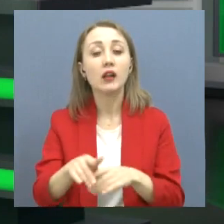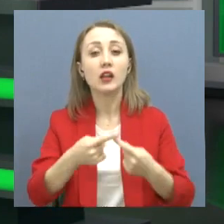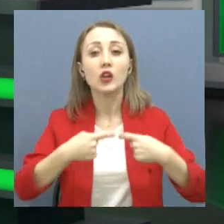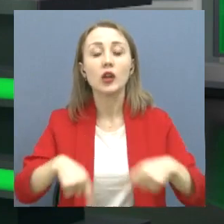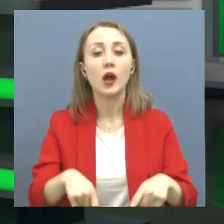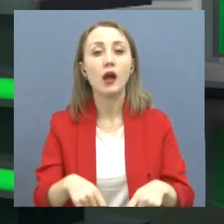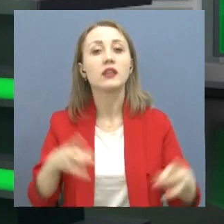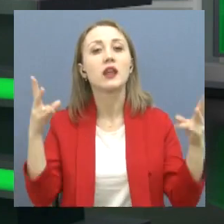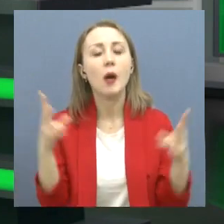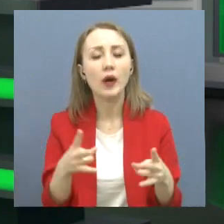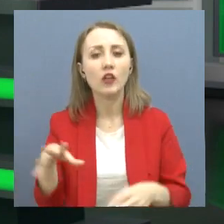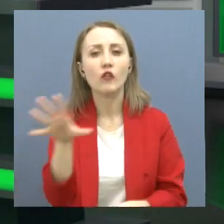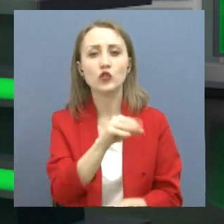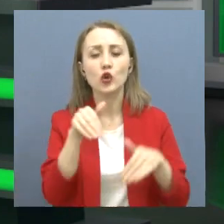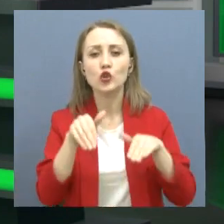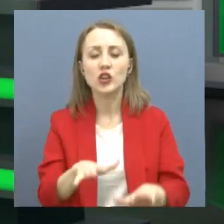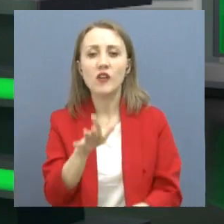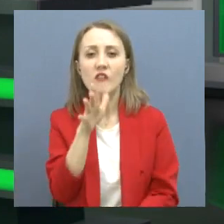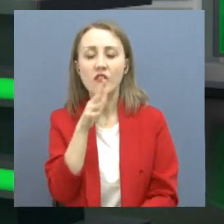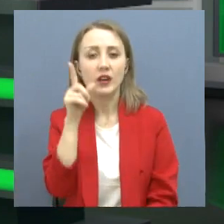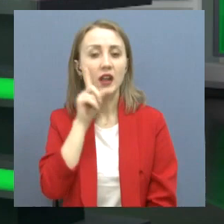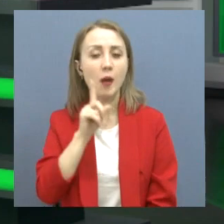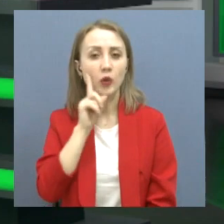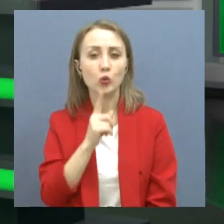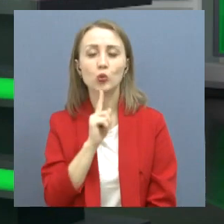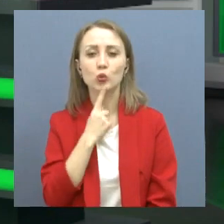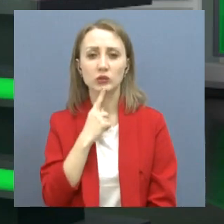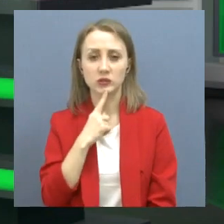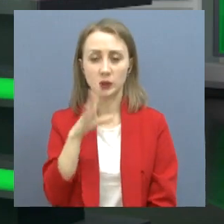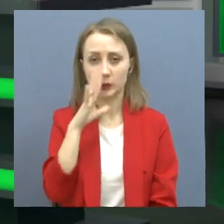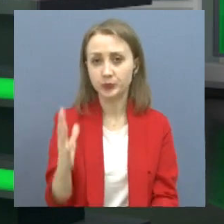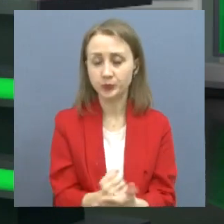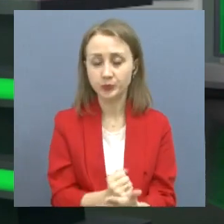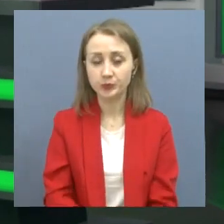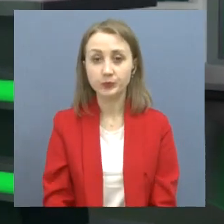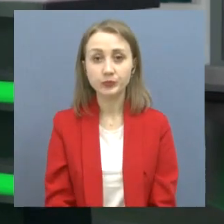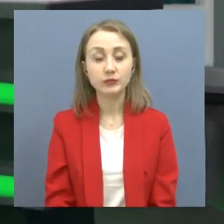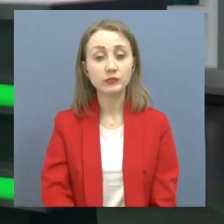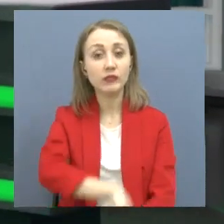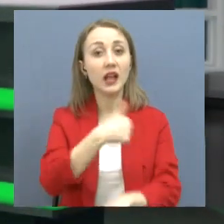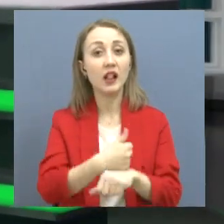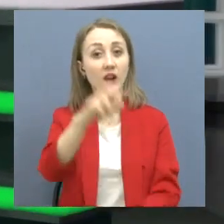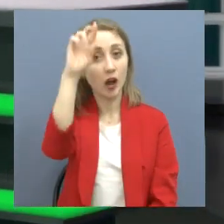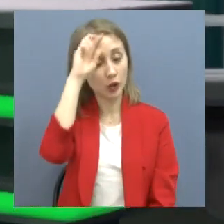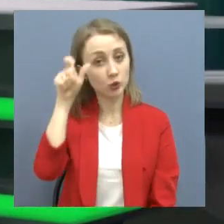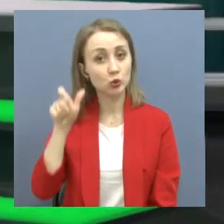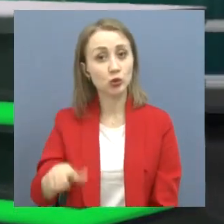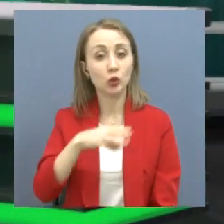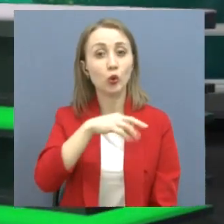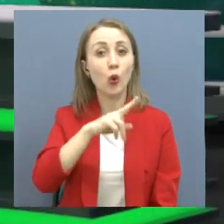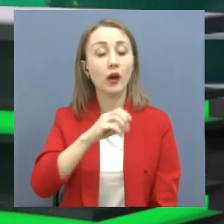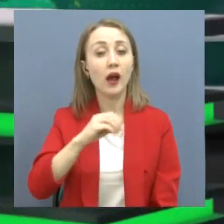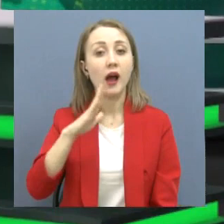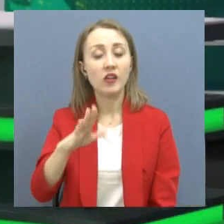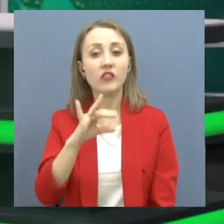мобилизовать все усилия для преодоления временных трудностей. Глава государства Касым-Жомарт Токаев и Майкл